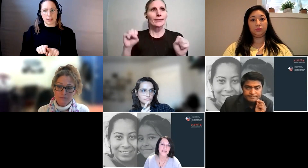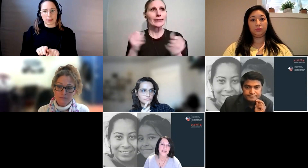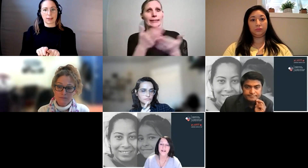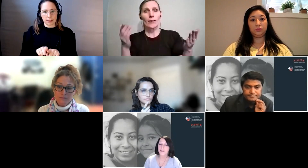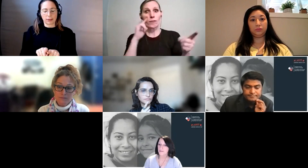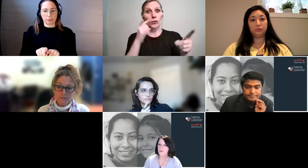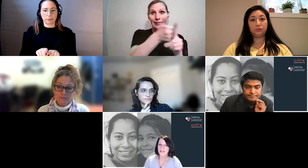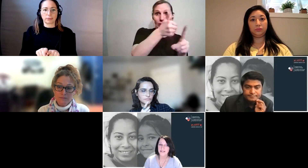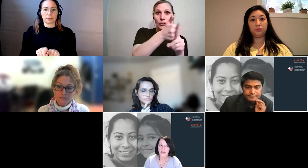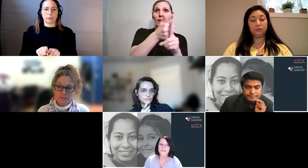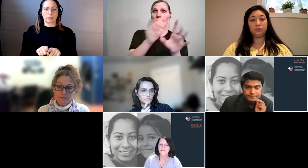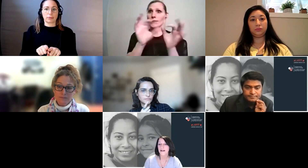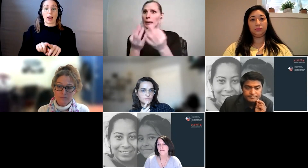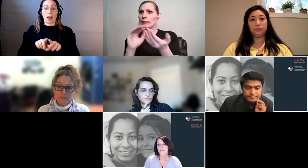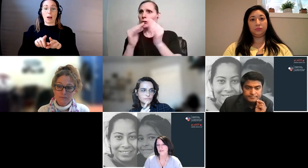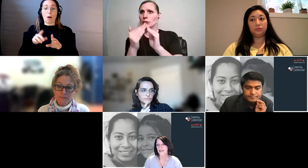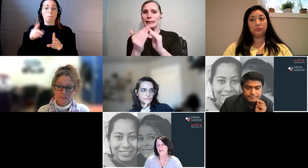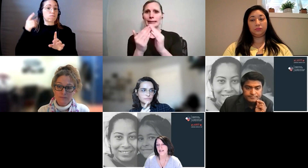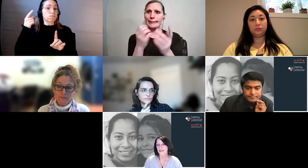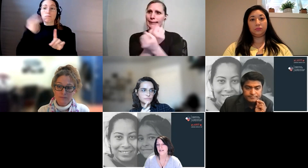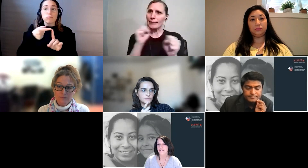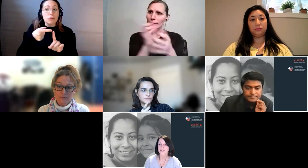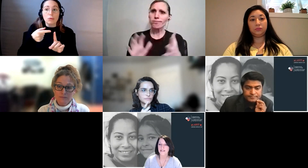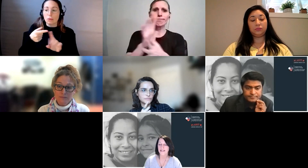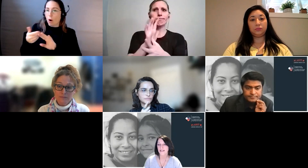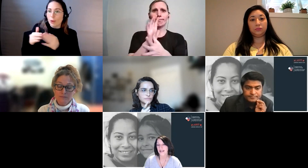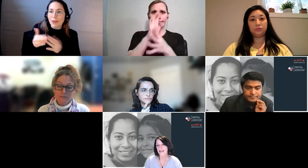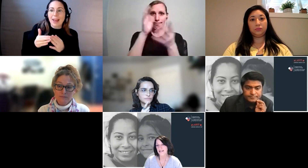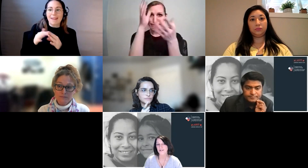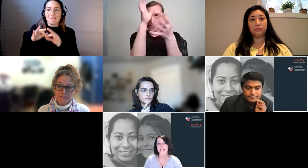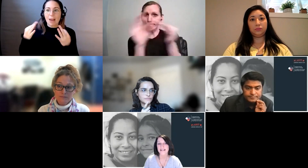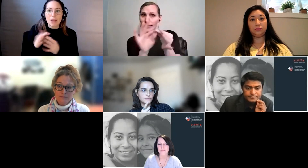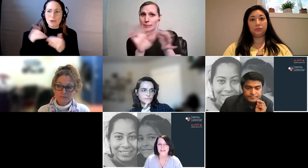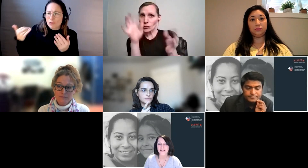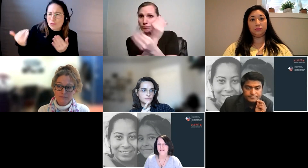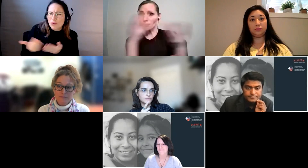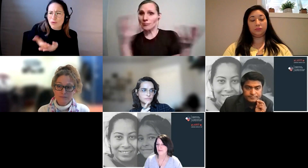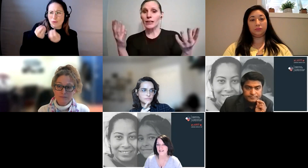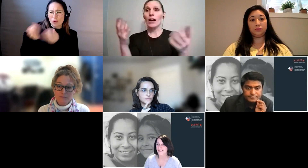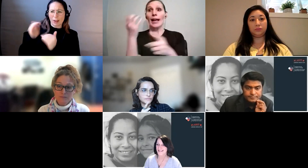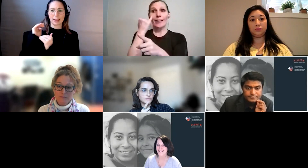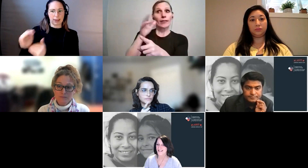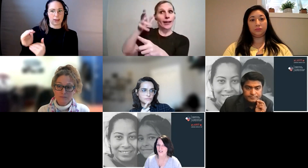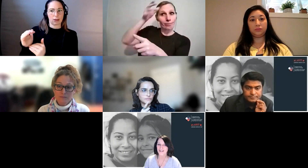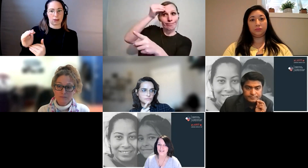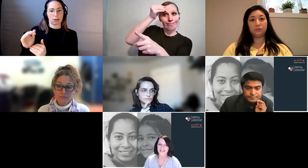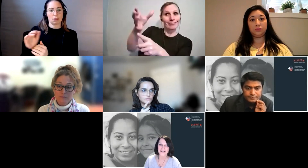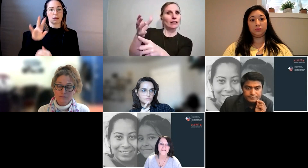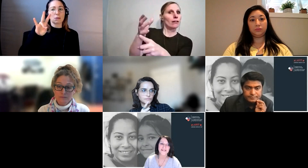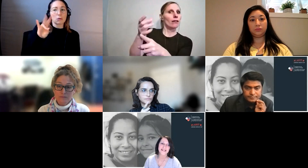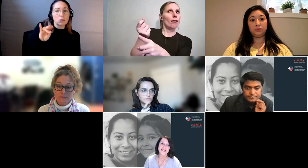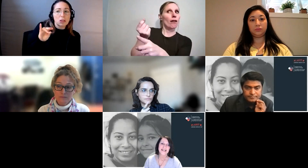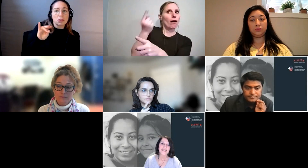de façon à maintenir la communauté, la famille en sécurité. Et 70, 80 ou